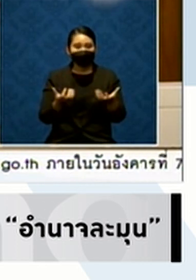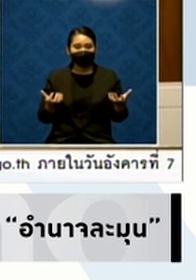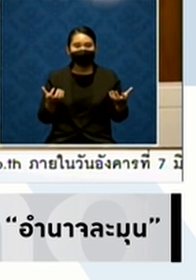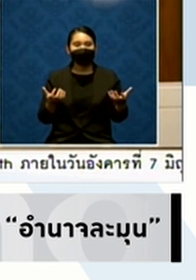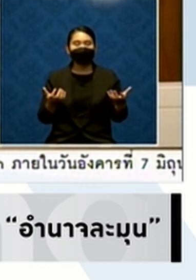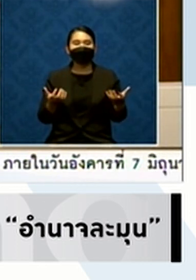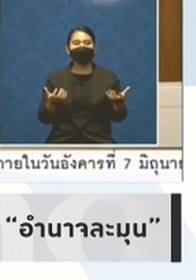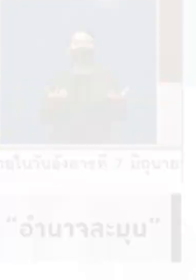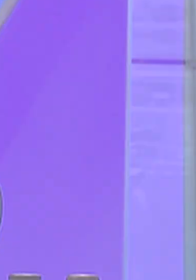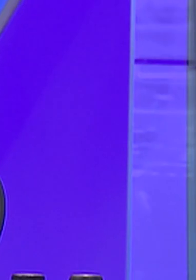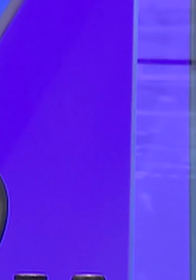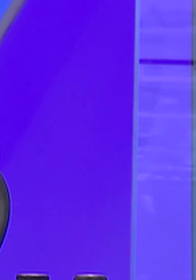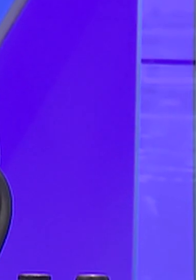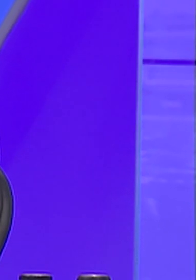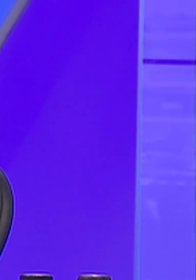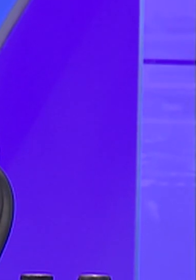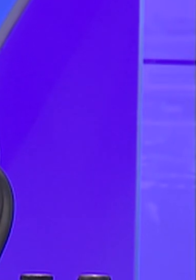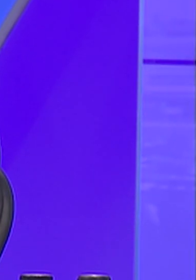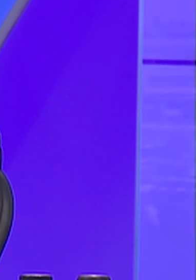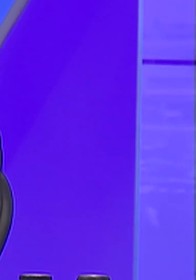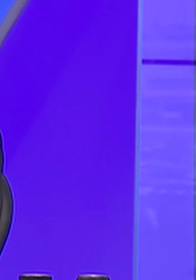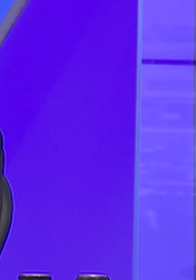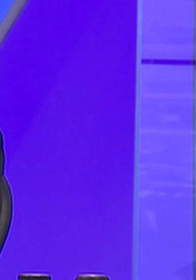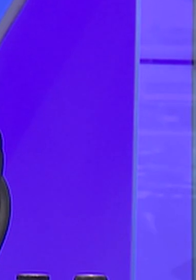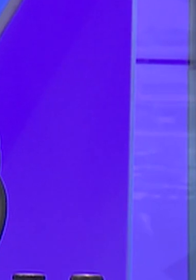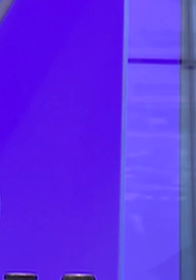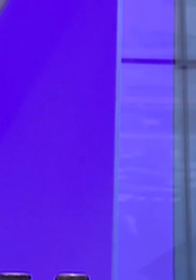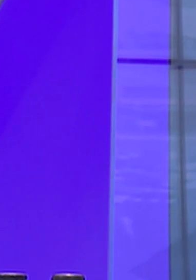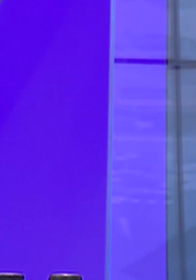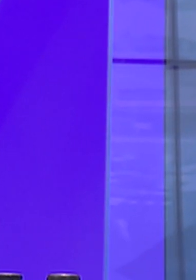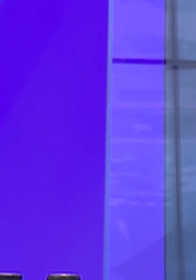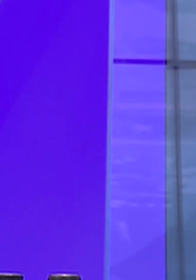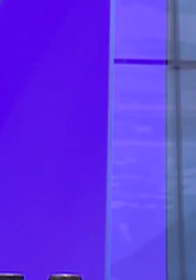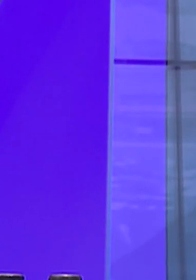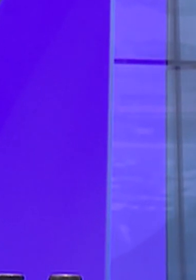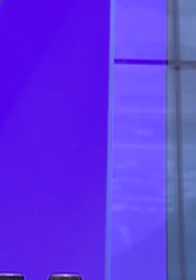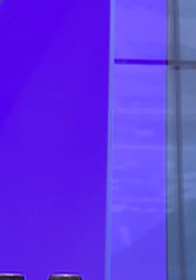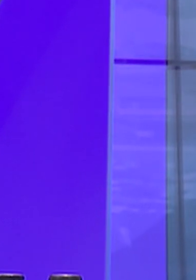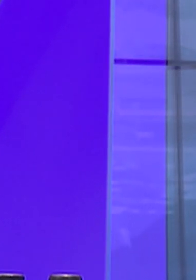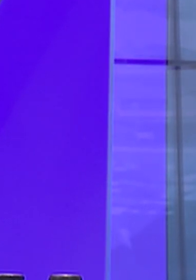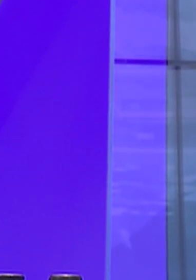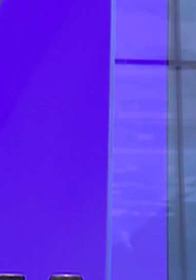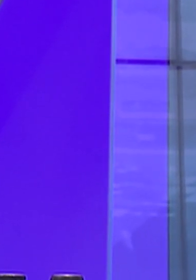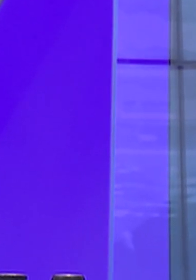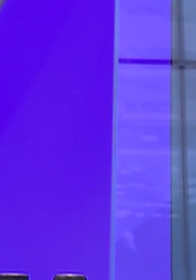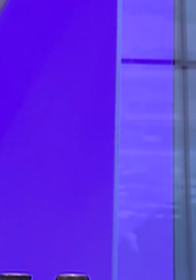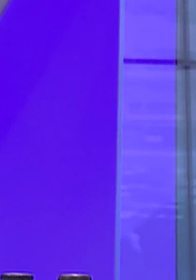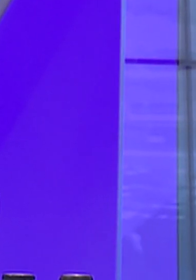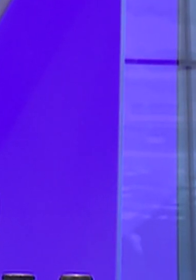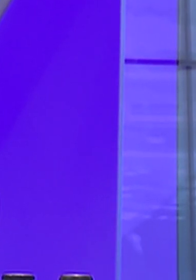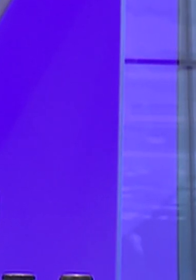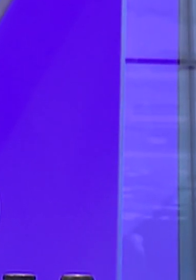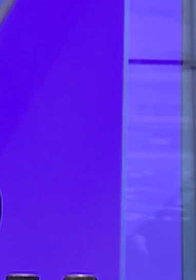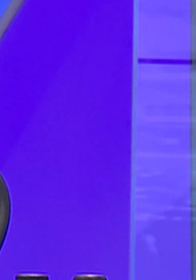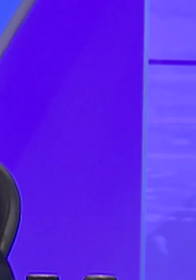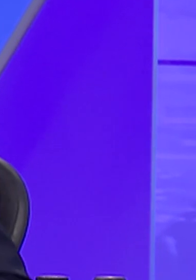ที่พี่แขกบอกคือมันร่วมสมัย ในการอภิปรายครั้งนี้เนี่ยนะฮะมีการพูดถึงเรื่องของซอฟต์พาวเวอร์กันเยอะมากเลยนะครับอย่างเช่นทางคุณเท่าพิภ